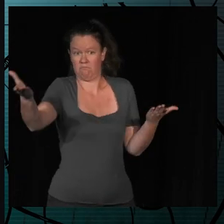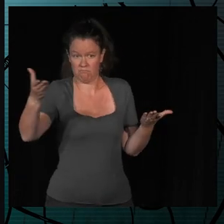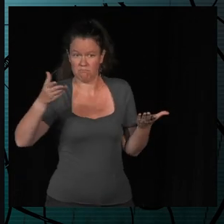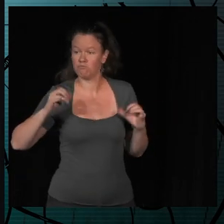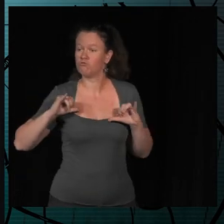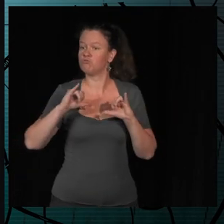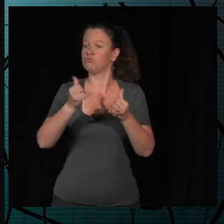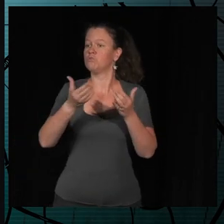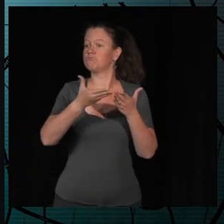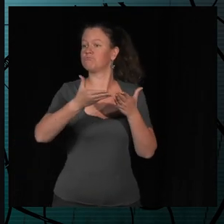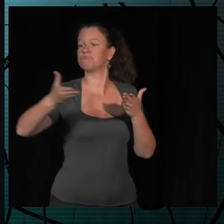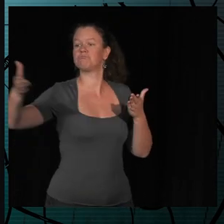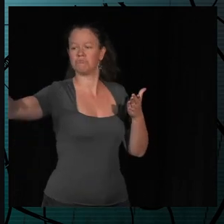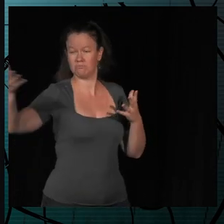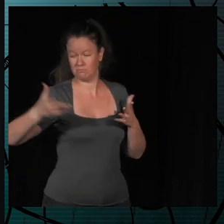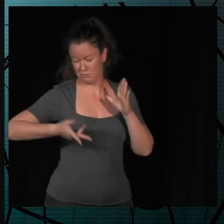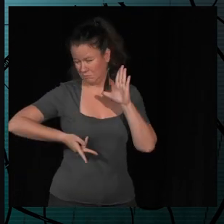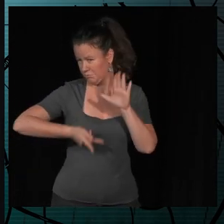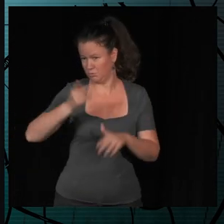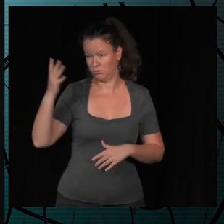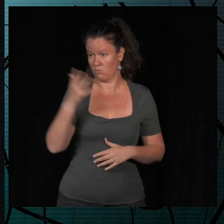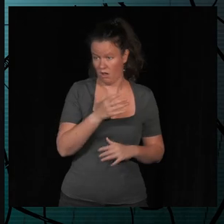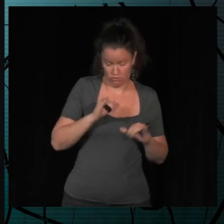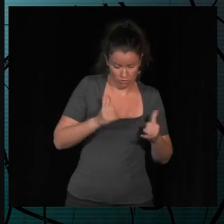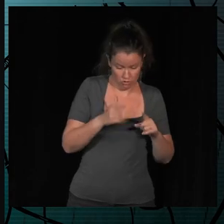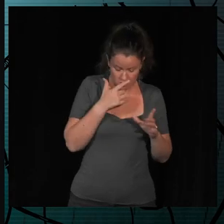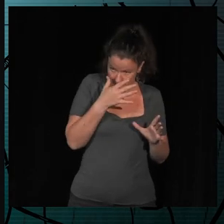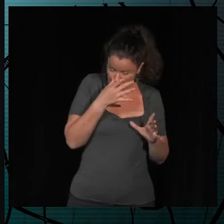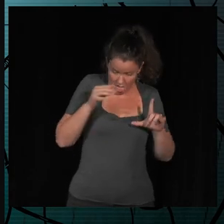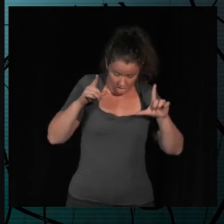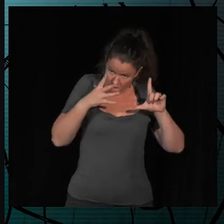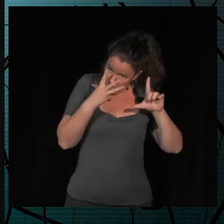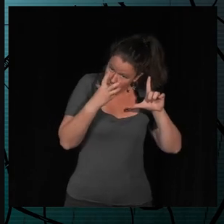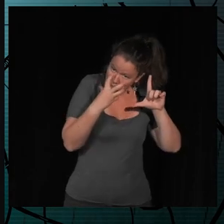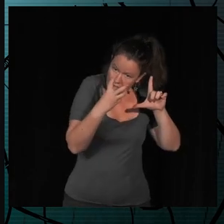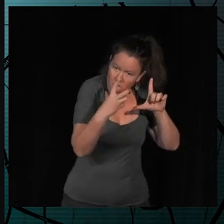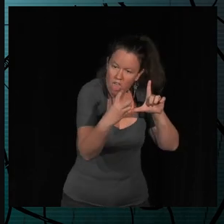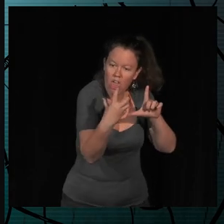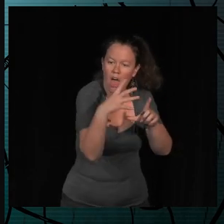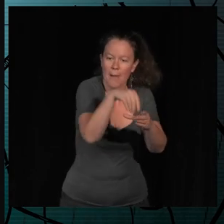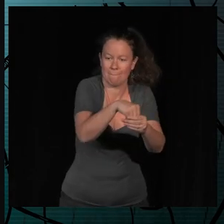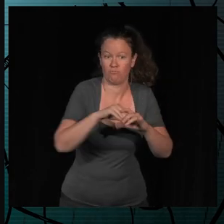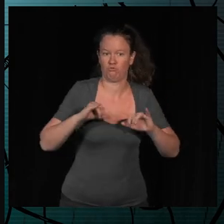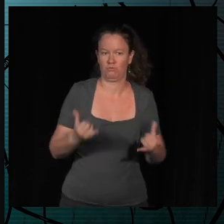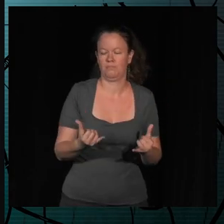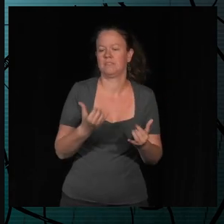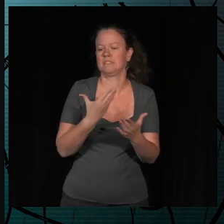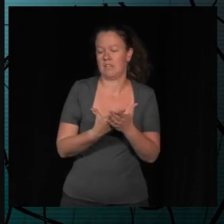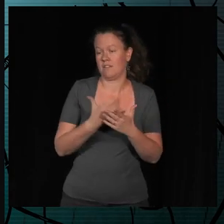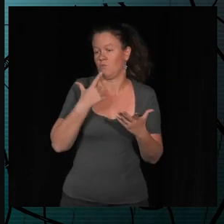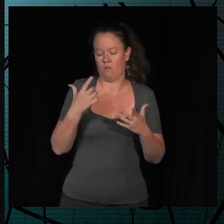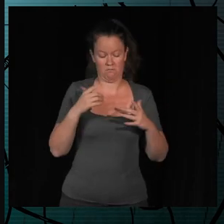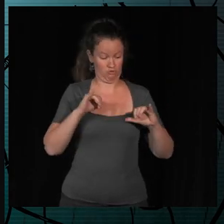on ce qu'on appelle des Dark patterns de plus en plus c'est-à-dire des des mécaniques de jeu toxiques dont la